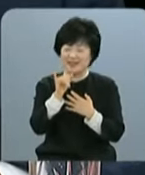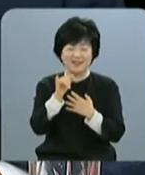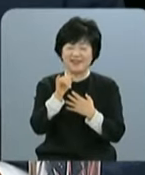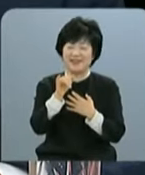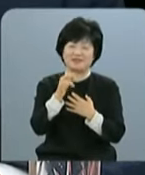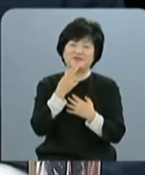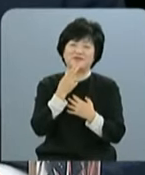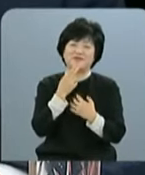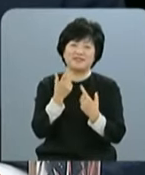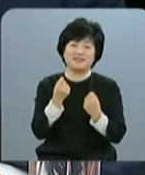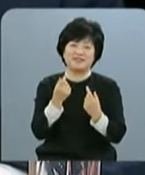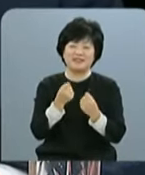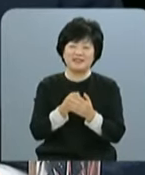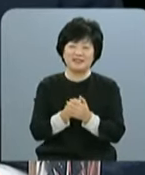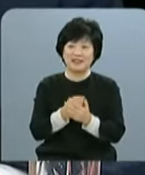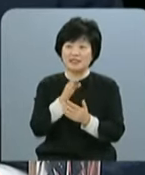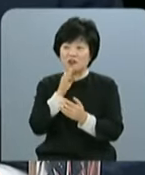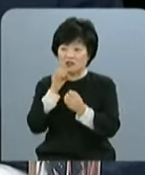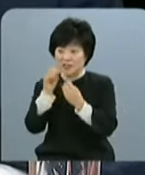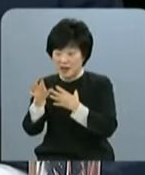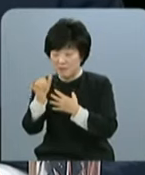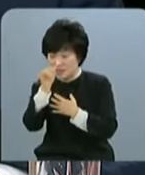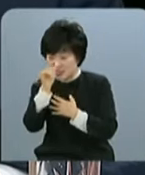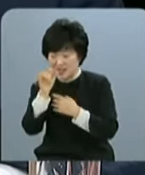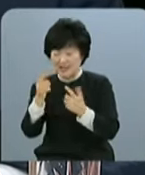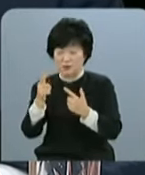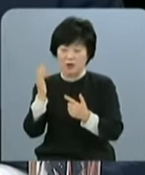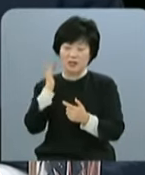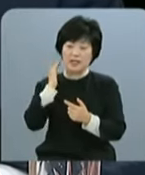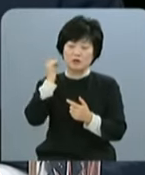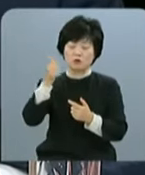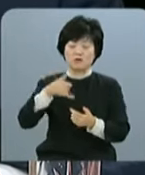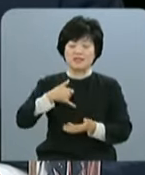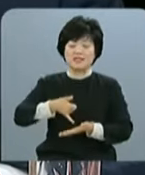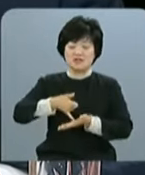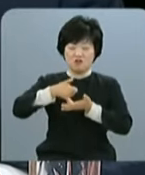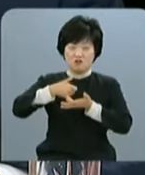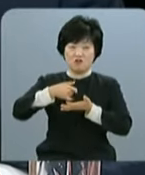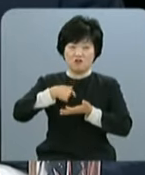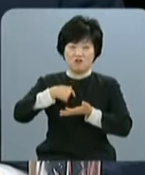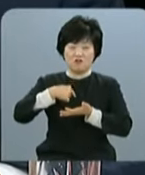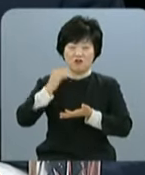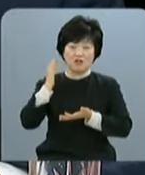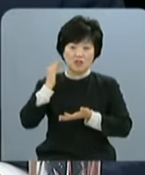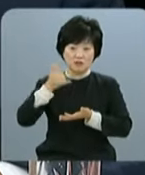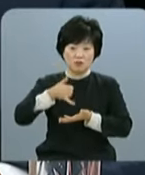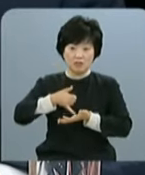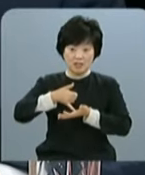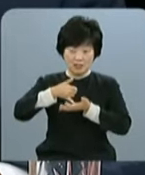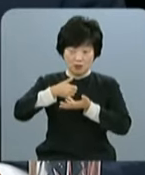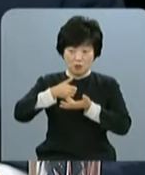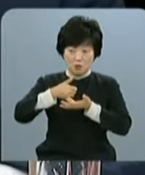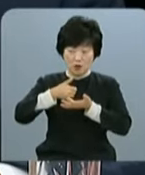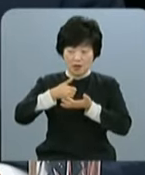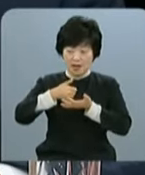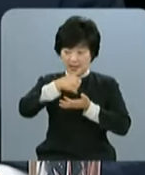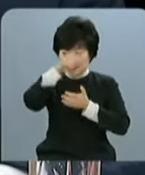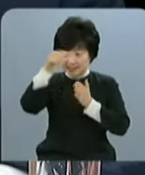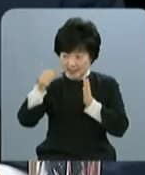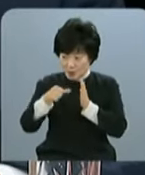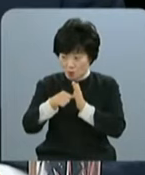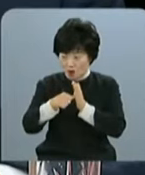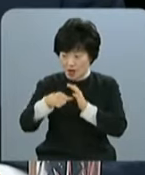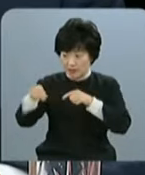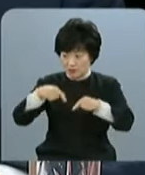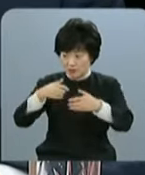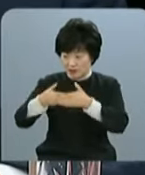정답이 있어서 그걸 그냥 적용할 수 있는 게 아니라 대통령이라는 인격체 그리고 대통령과 가장 그동안 인생과